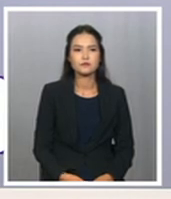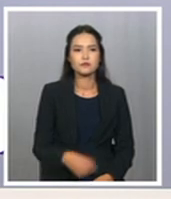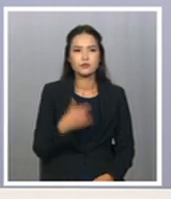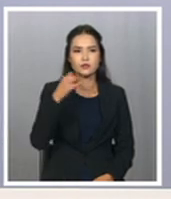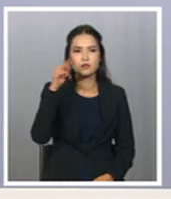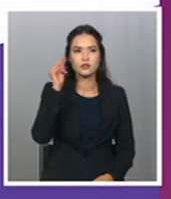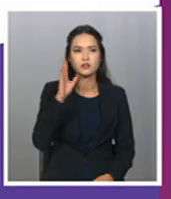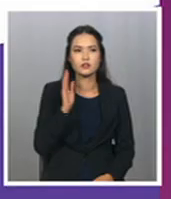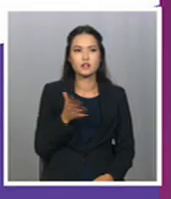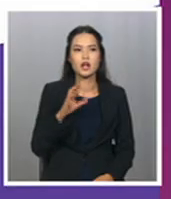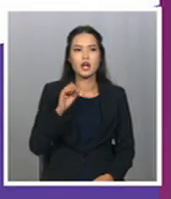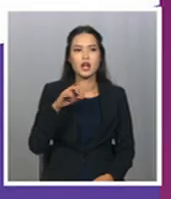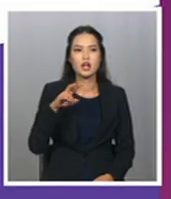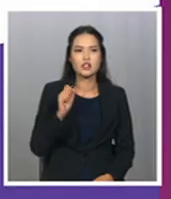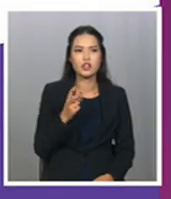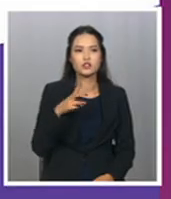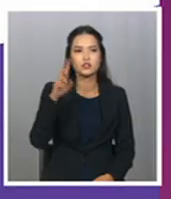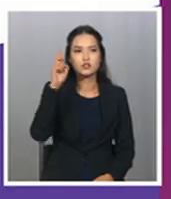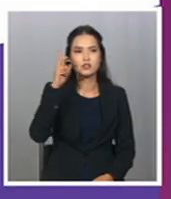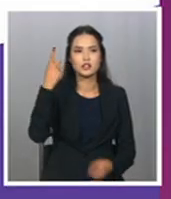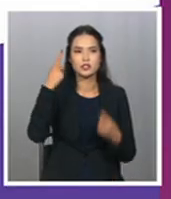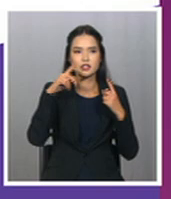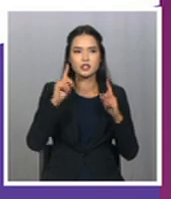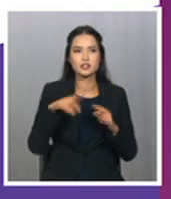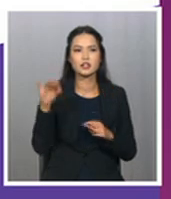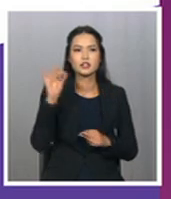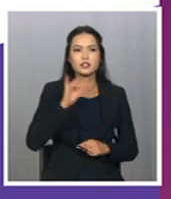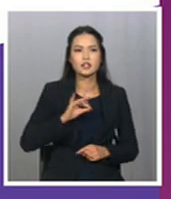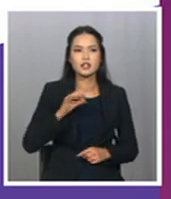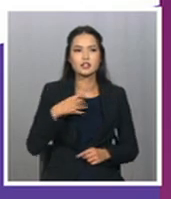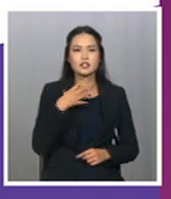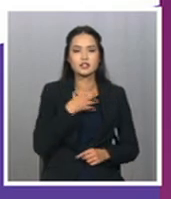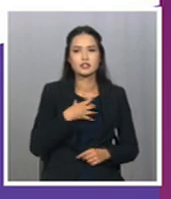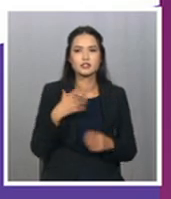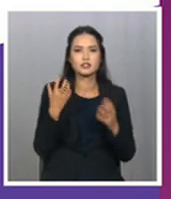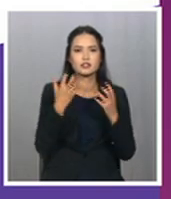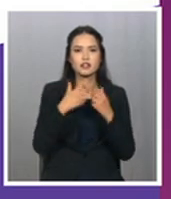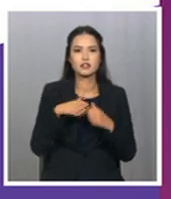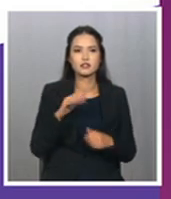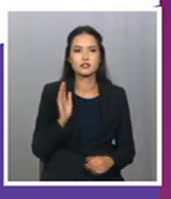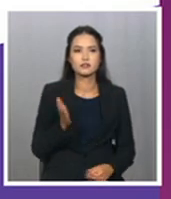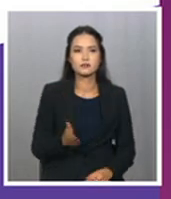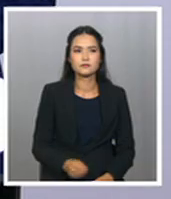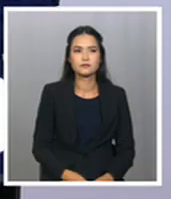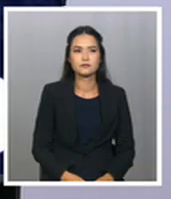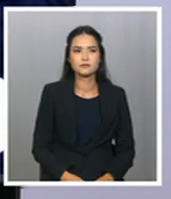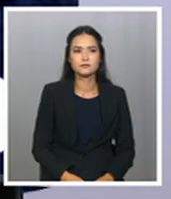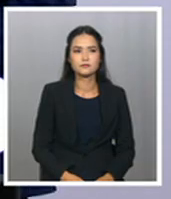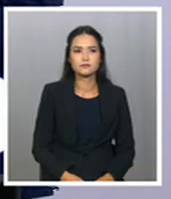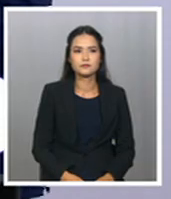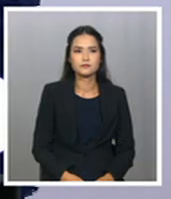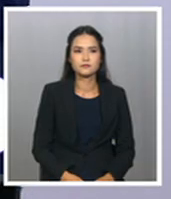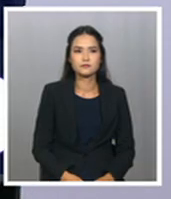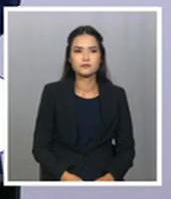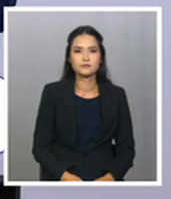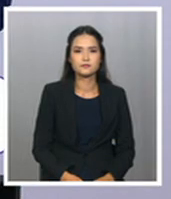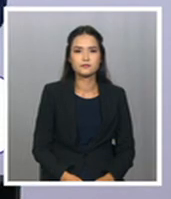Бүгінгі сабақта Алаш ұлттық идеясының тарихи негіздерін анықтайсыздар.